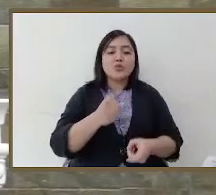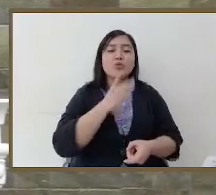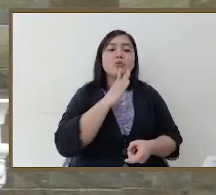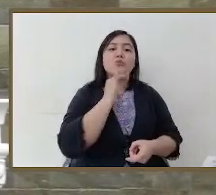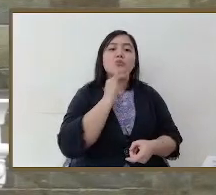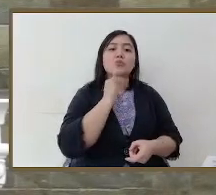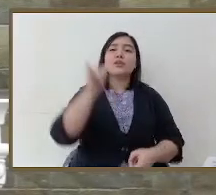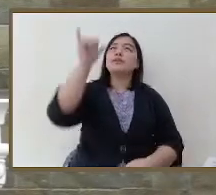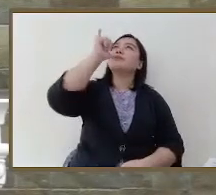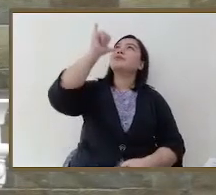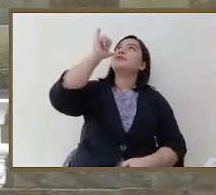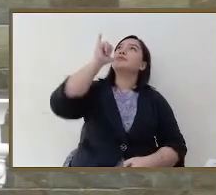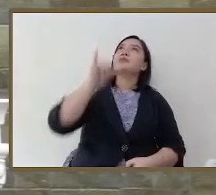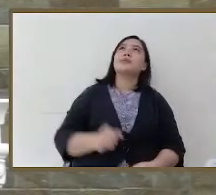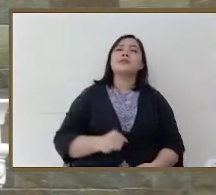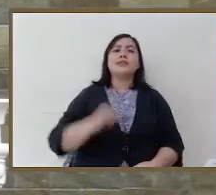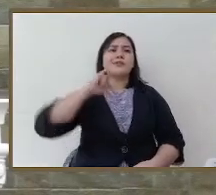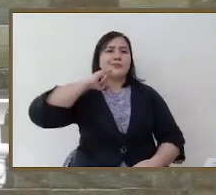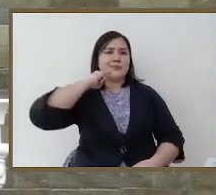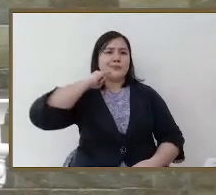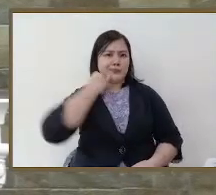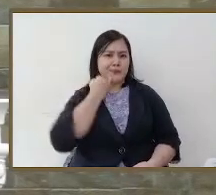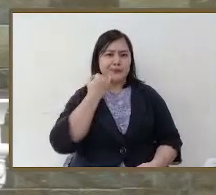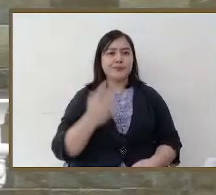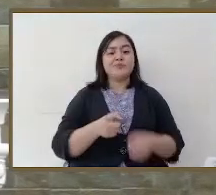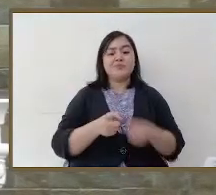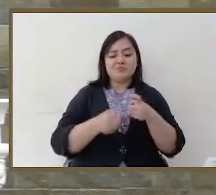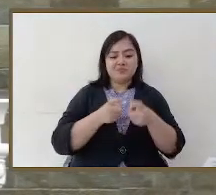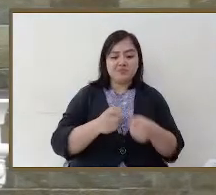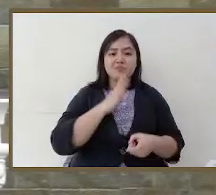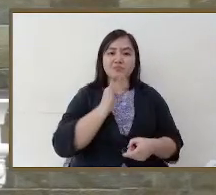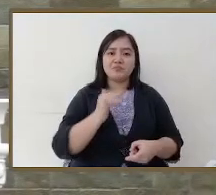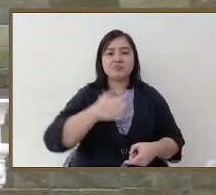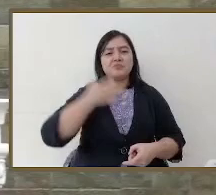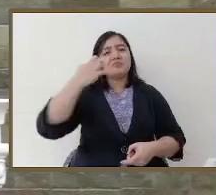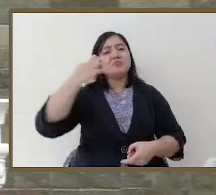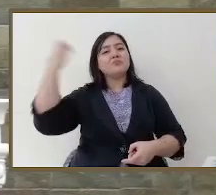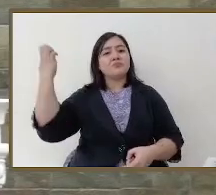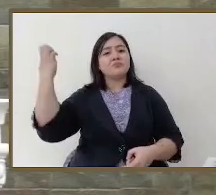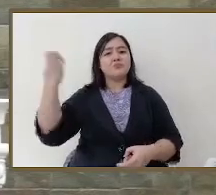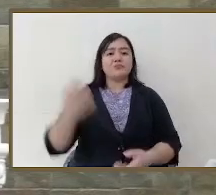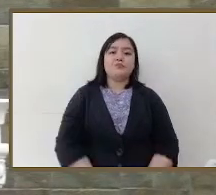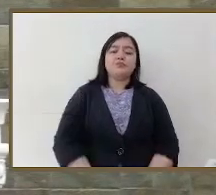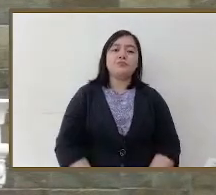ka ng iyong selos, na kontrolado ka ng iyong emotion.